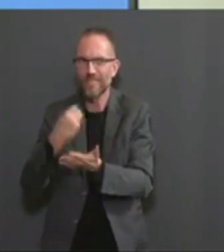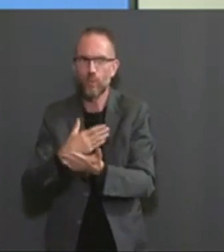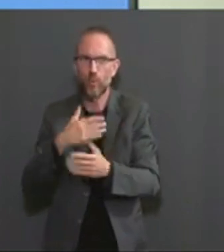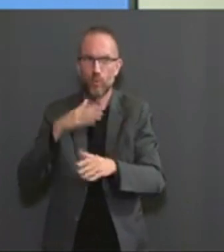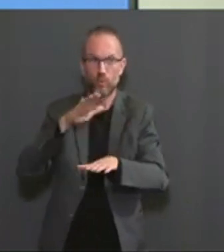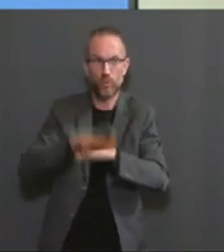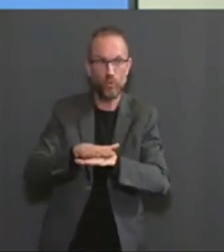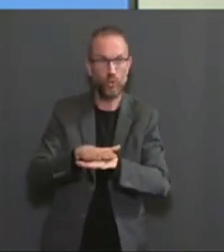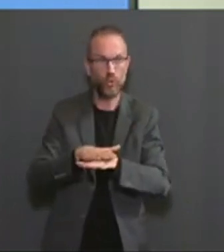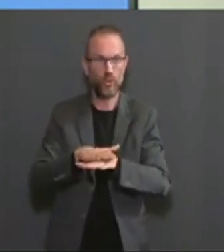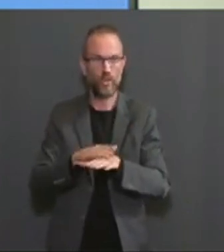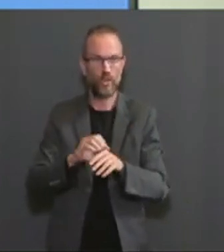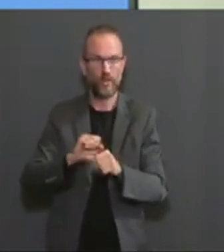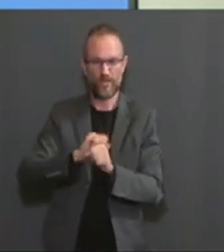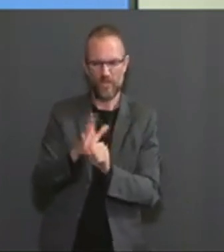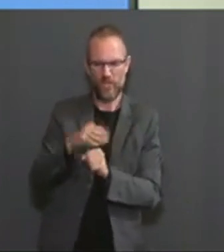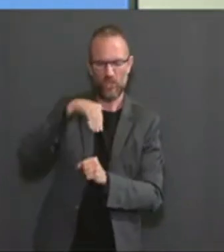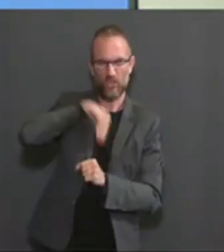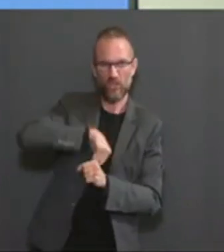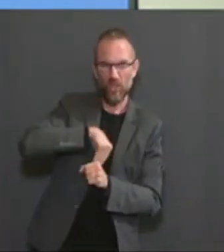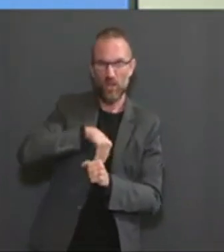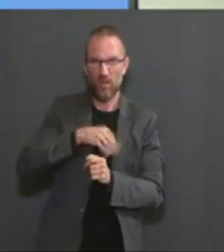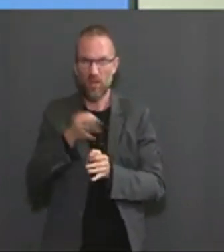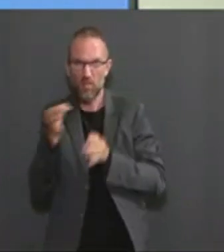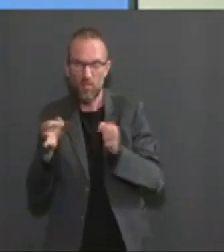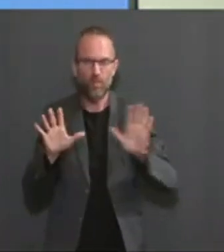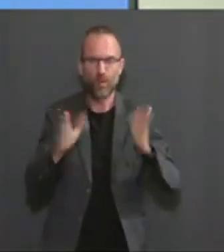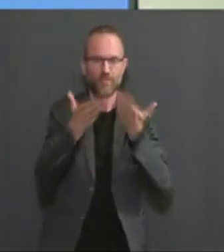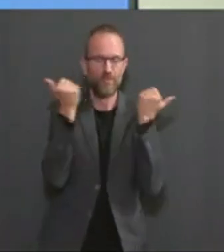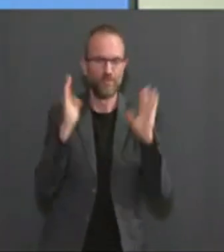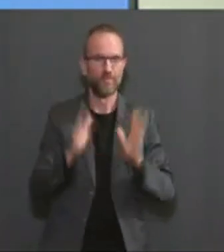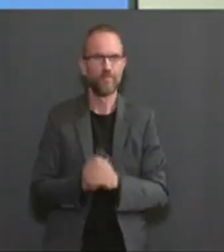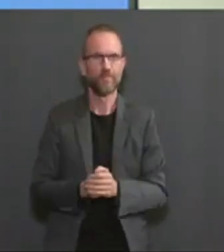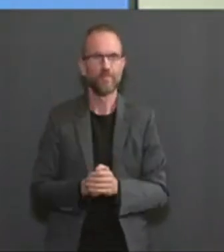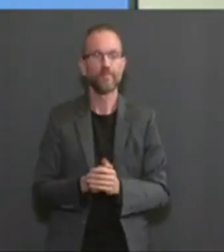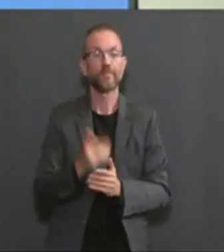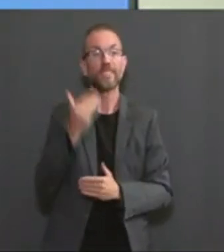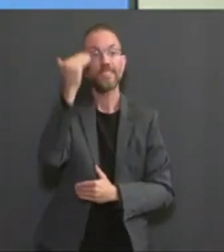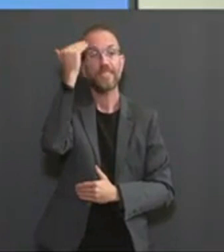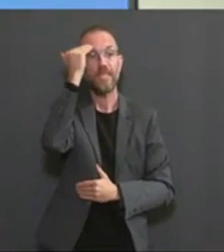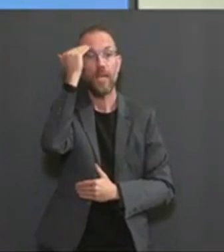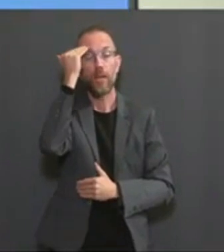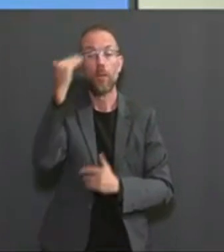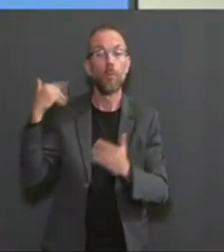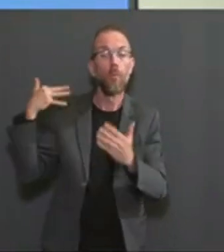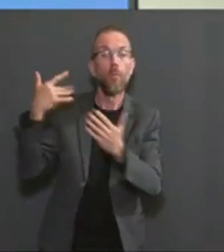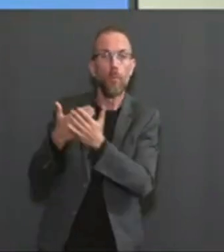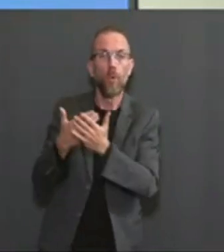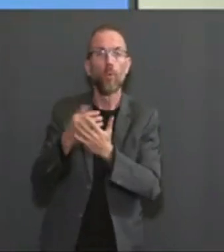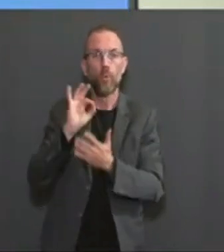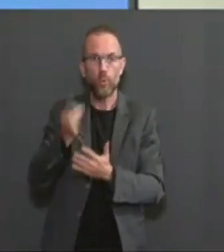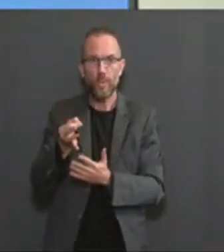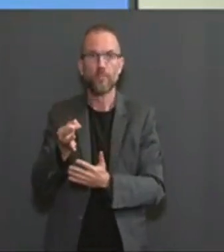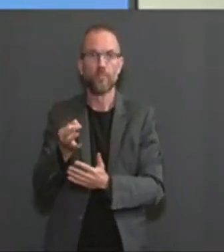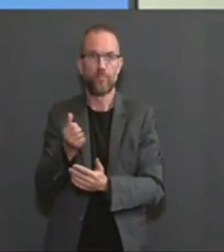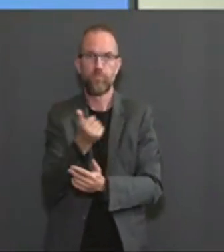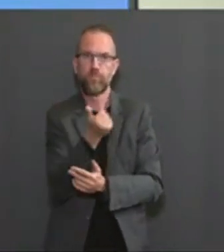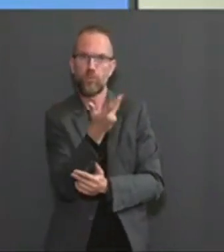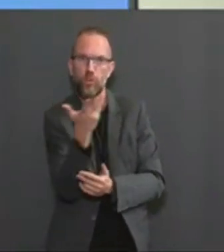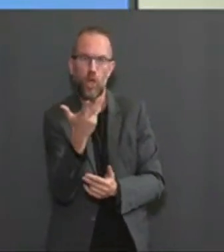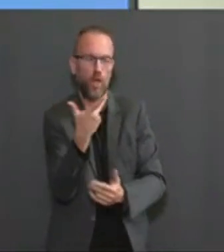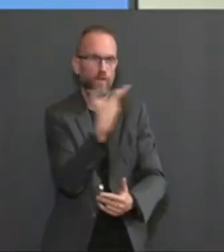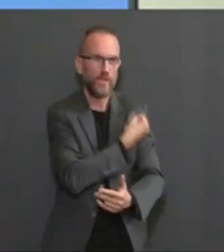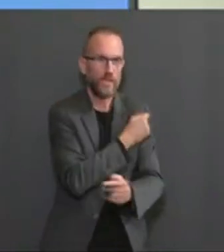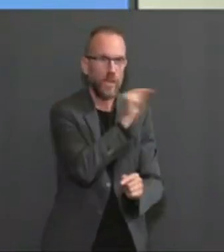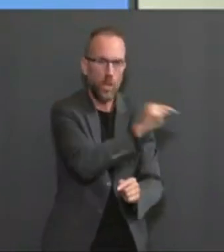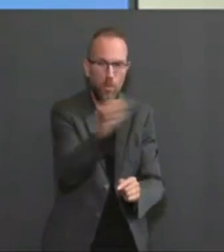question. On sait, historiquement parlant, que de nombreux vaccins protègent, 60, 70,